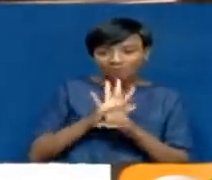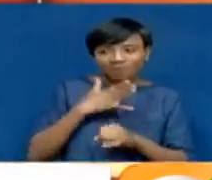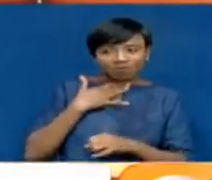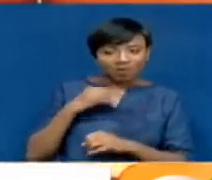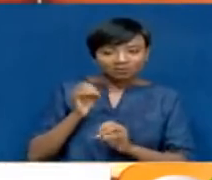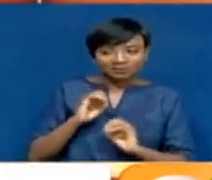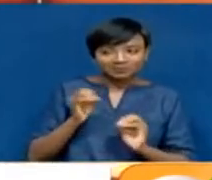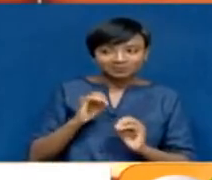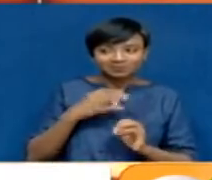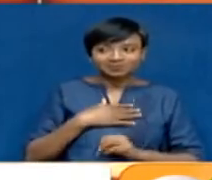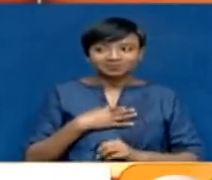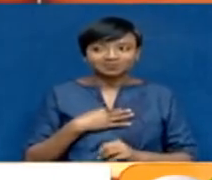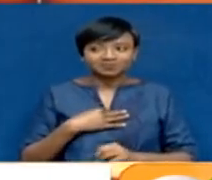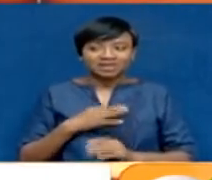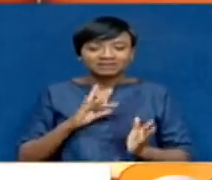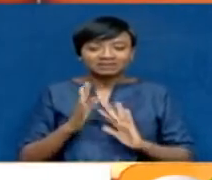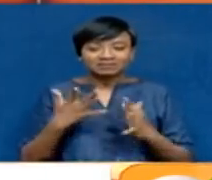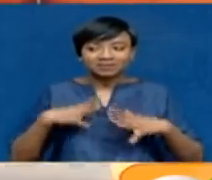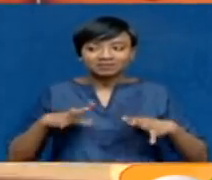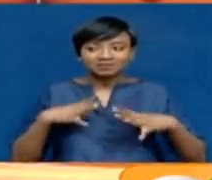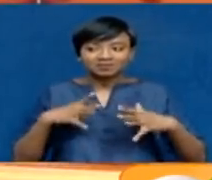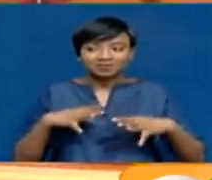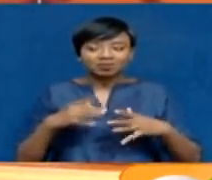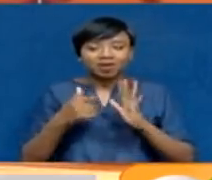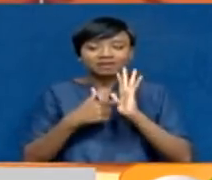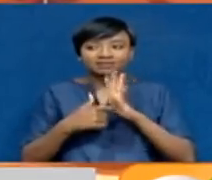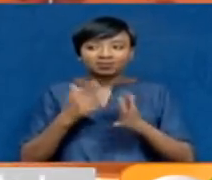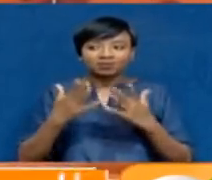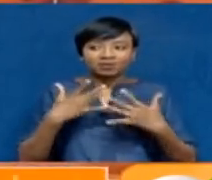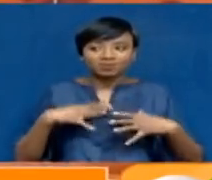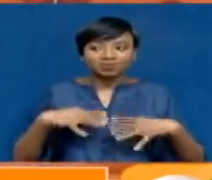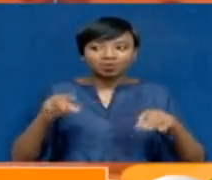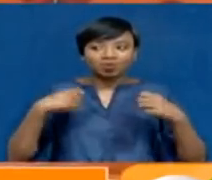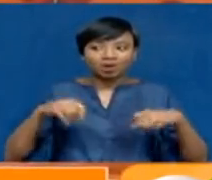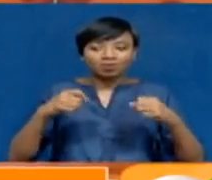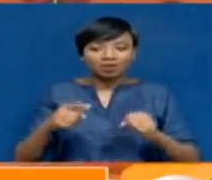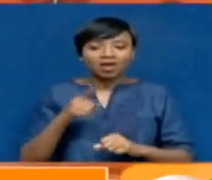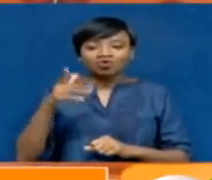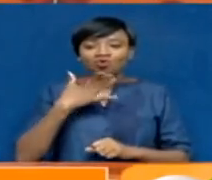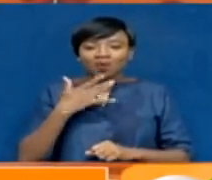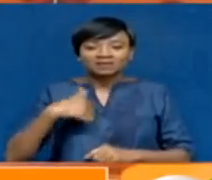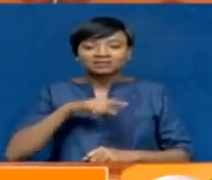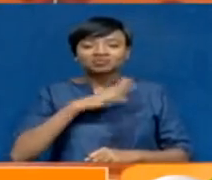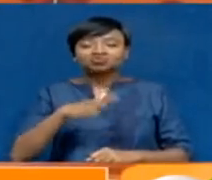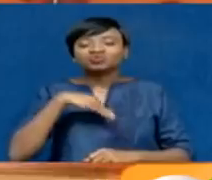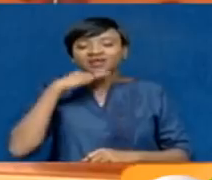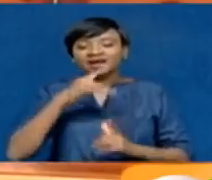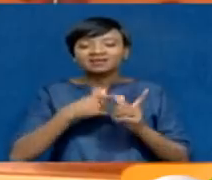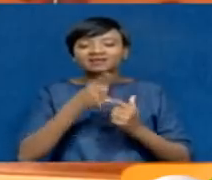wengi. Mtu anakuja kwa workshop ama tuseme wa jamaa wa boda, wanapata wanakuambia wewe unataka tuombe mabaya tukufi ndio upate